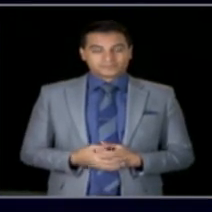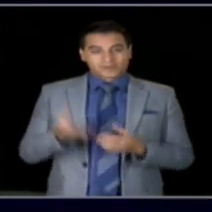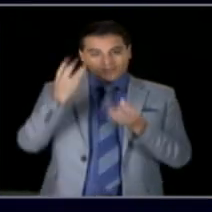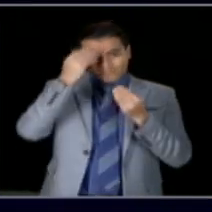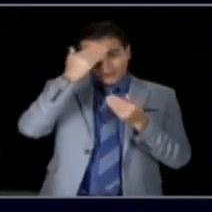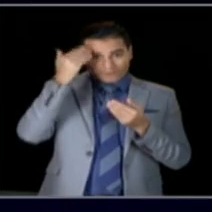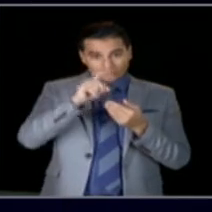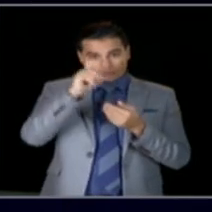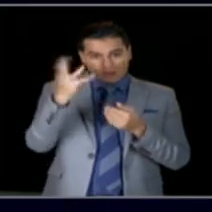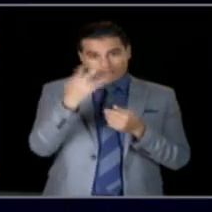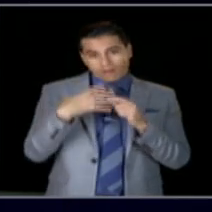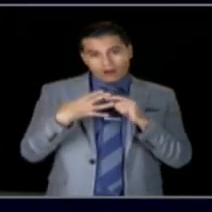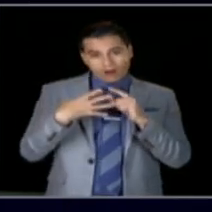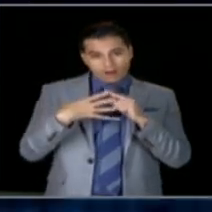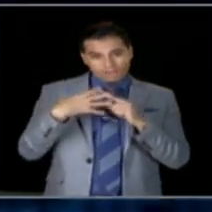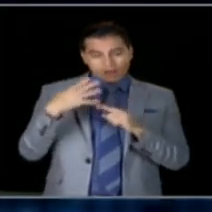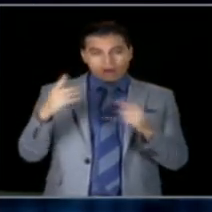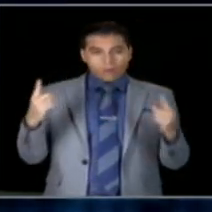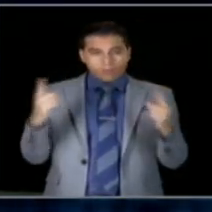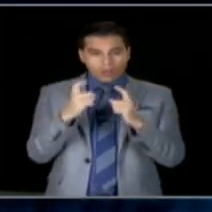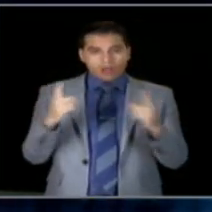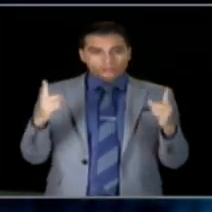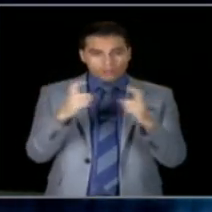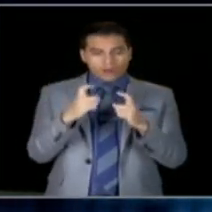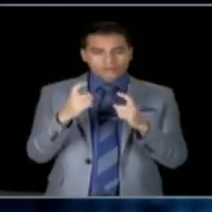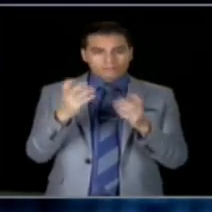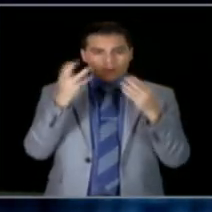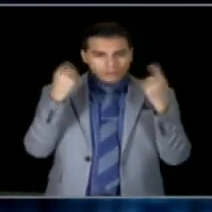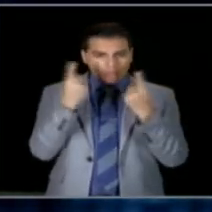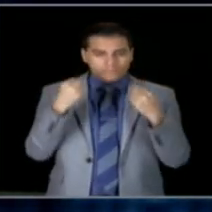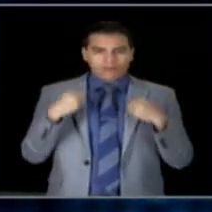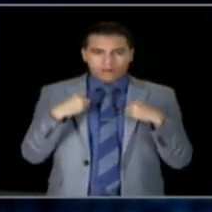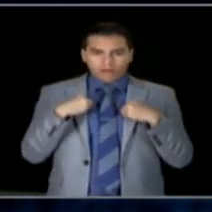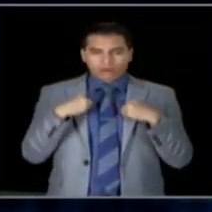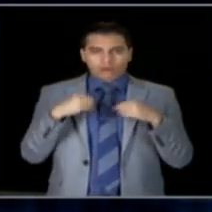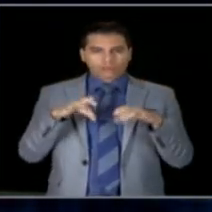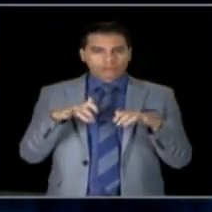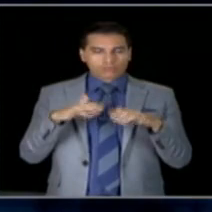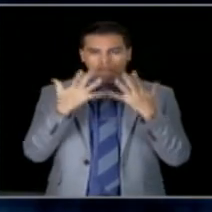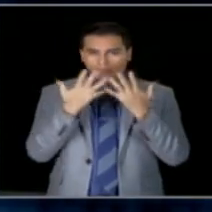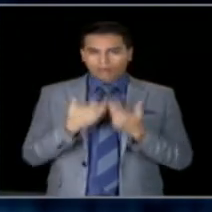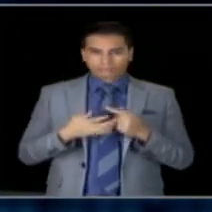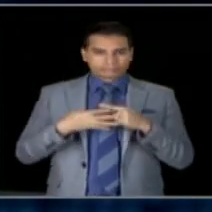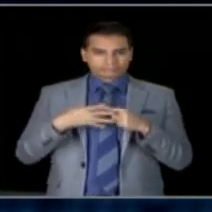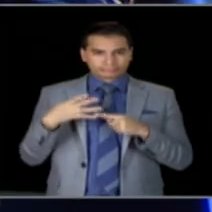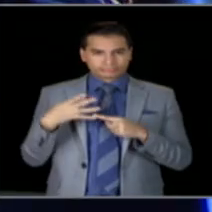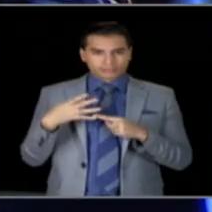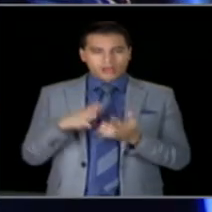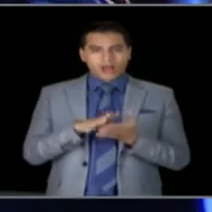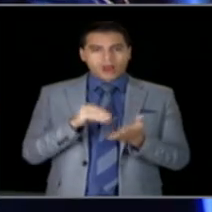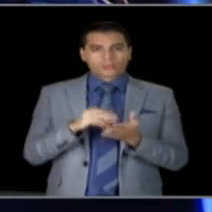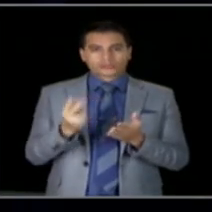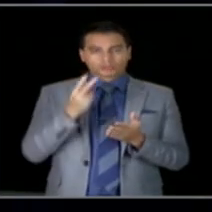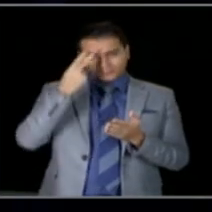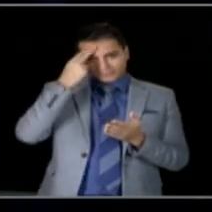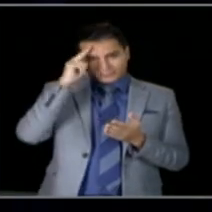فقرة المعرفة، أربع أسئلة واحد لواحد، معلومات عامة، رياضة، تكنولوجيا، وقدرات ذهنية. أول